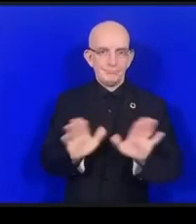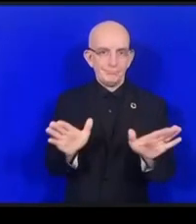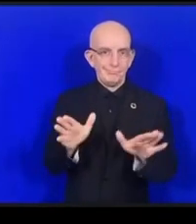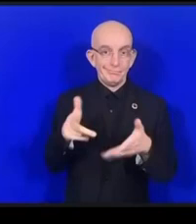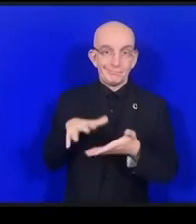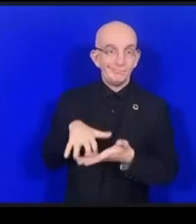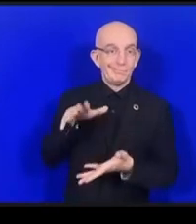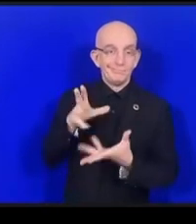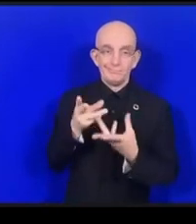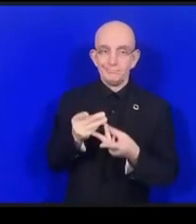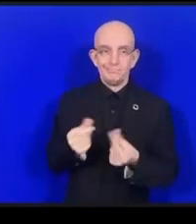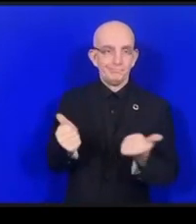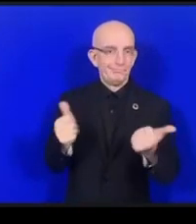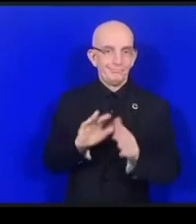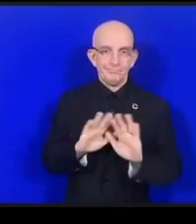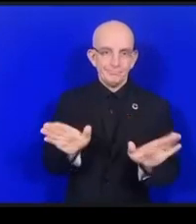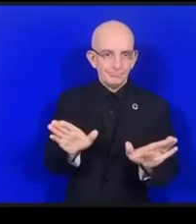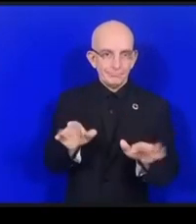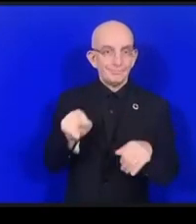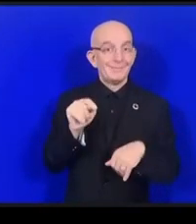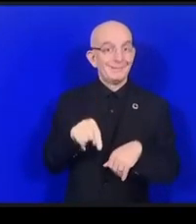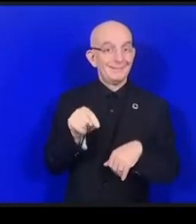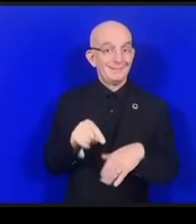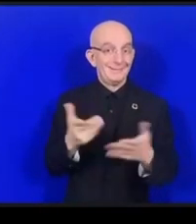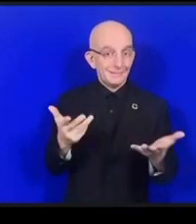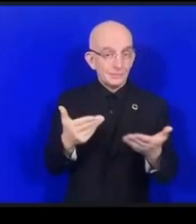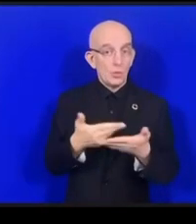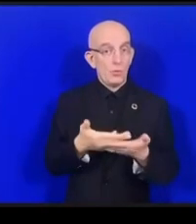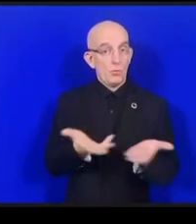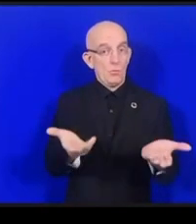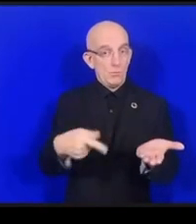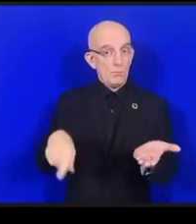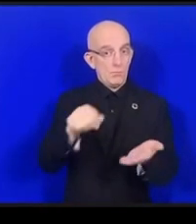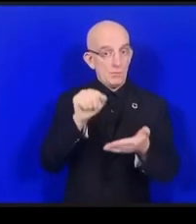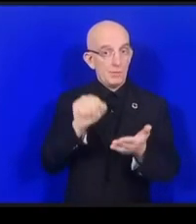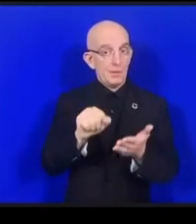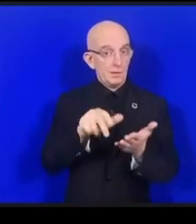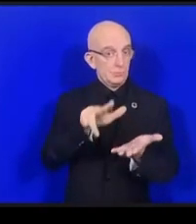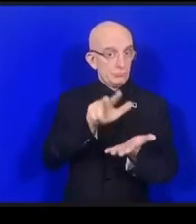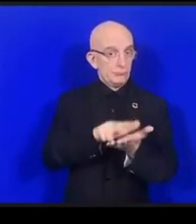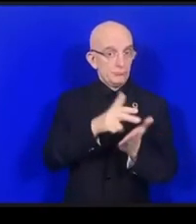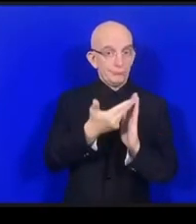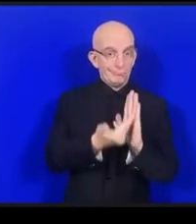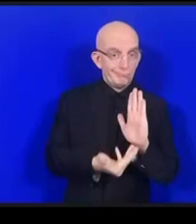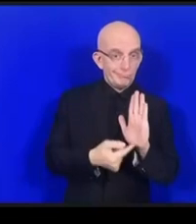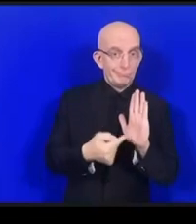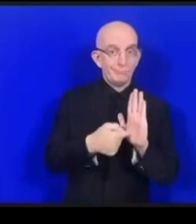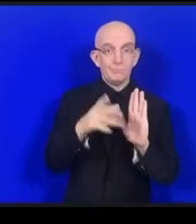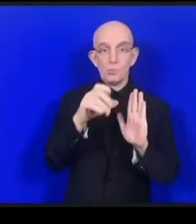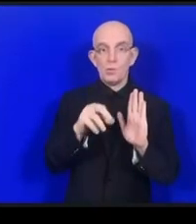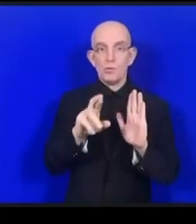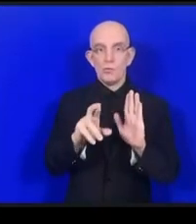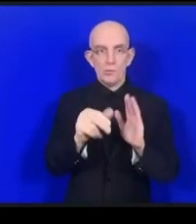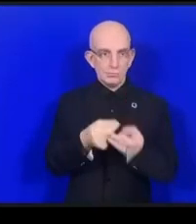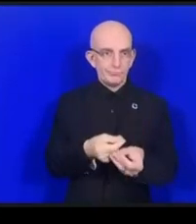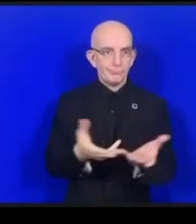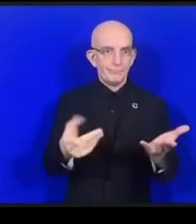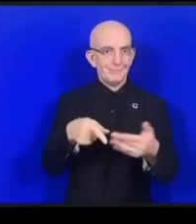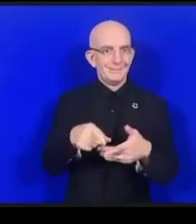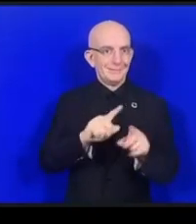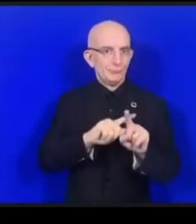хотели открыть такой ресурс такую базу ресурсов которая была бы открыта которую нельзя закрыть